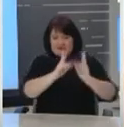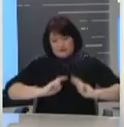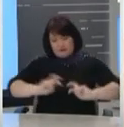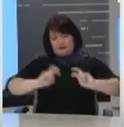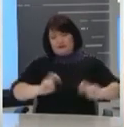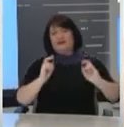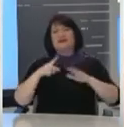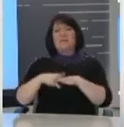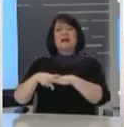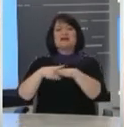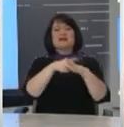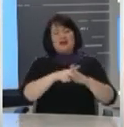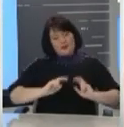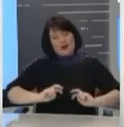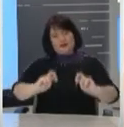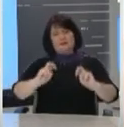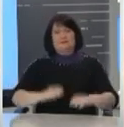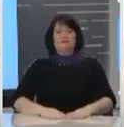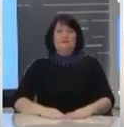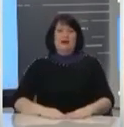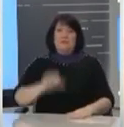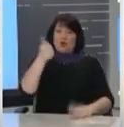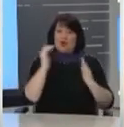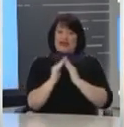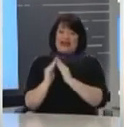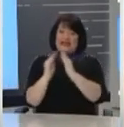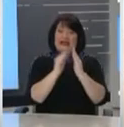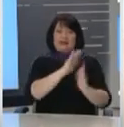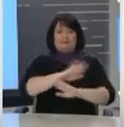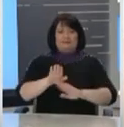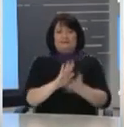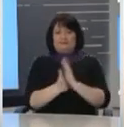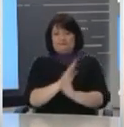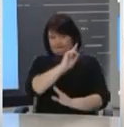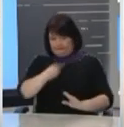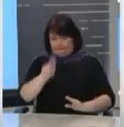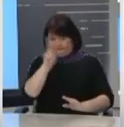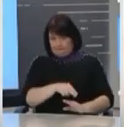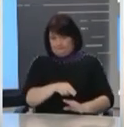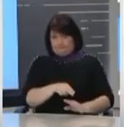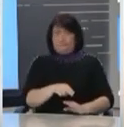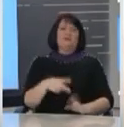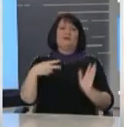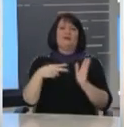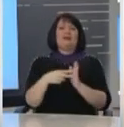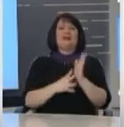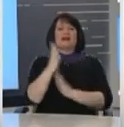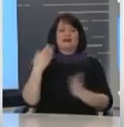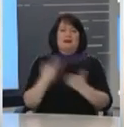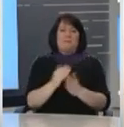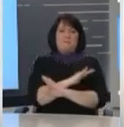τραπεζιτών. Η οριζόντια προστασία της πρώτης κατοικίας έληξε στα τέλη του